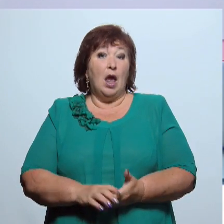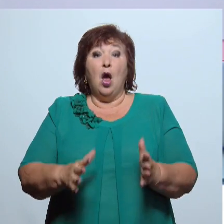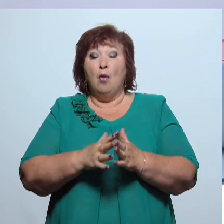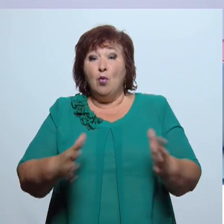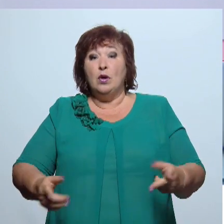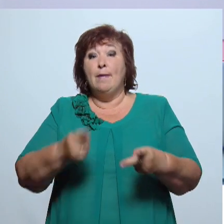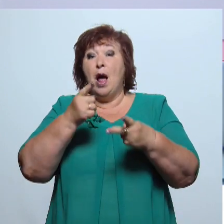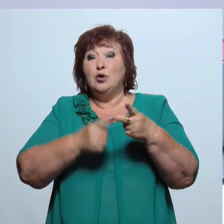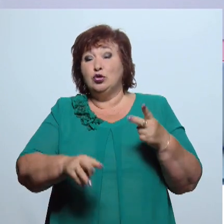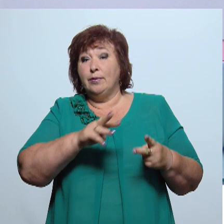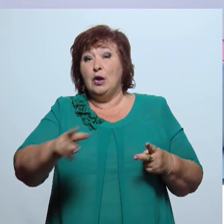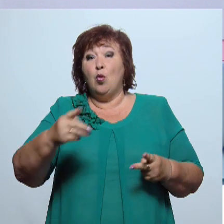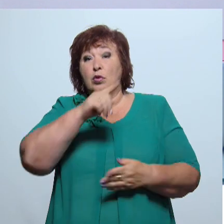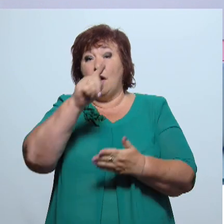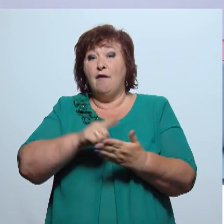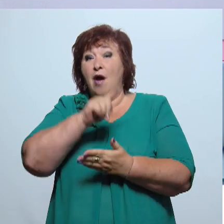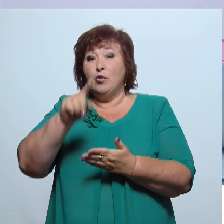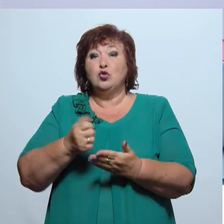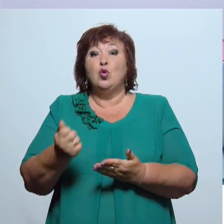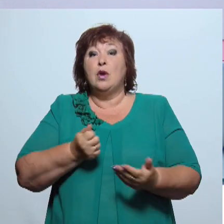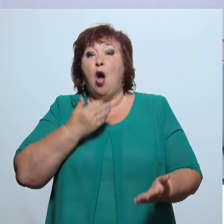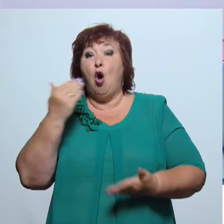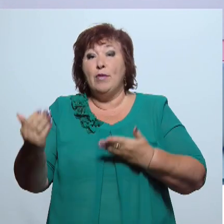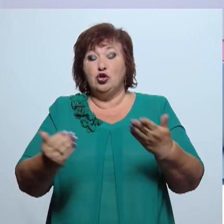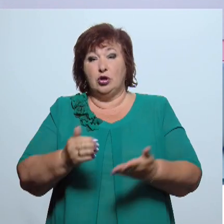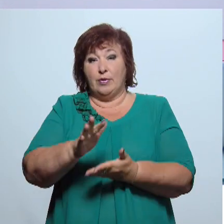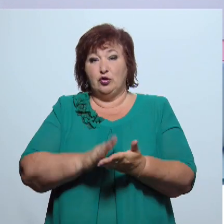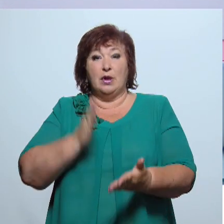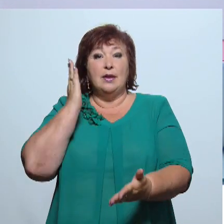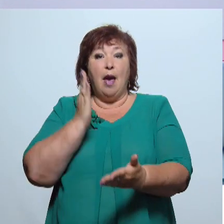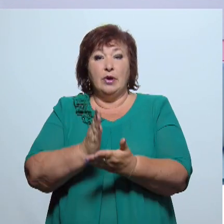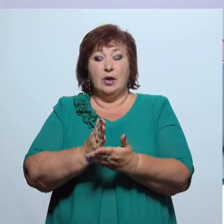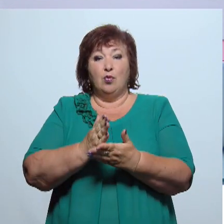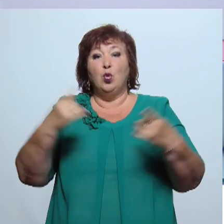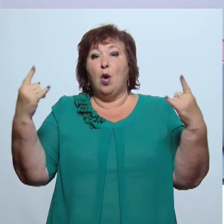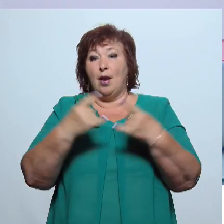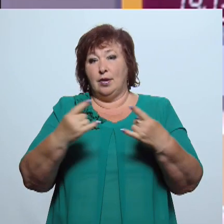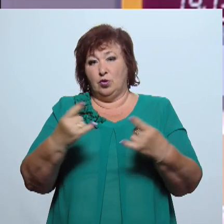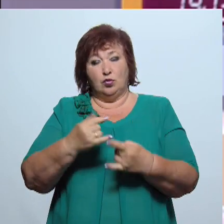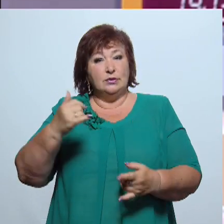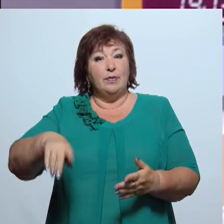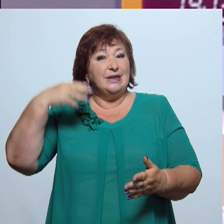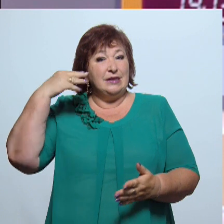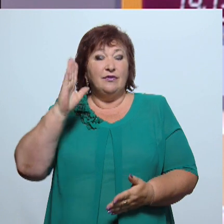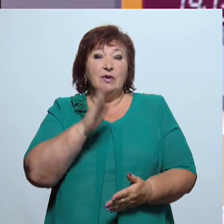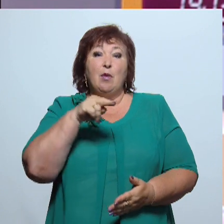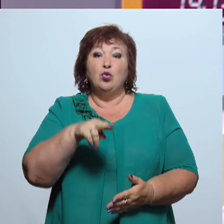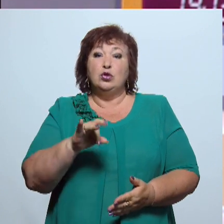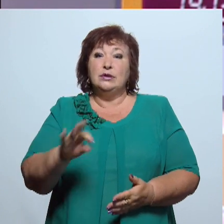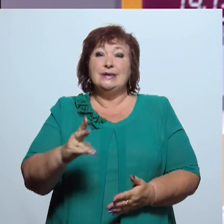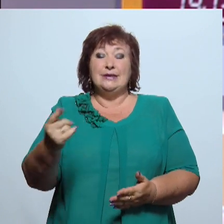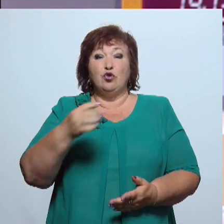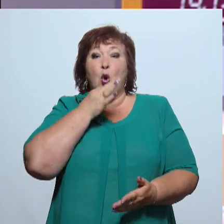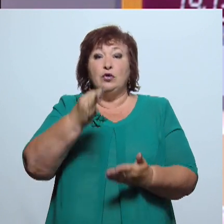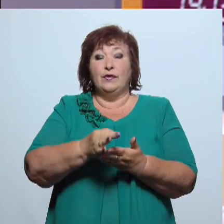Более 1,5 миллионов вопросов, столько обращений поступило на прямую линию с президентом. Владимир Путин сегодня ответил